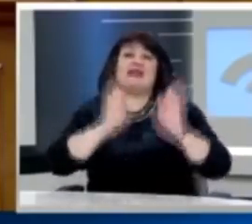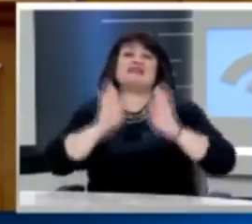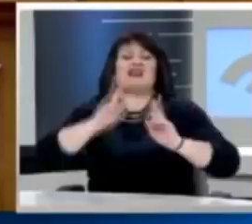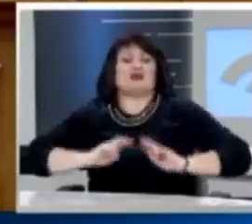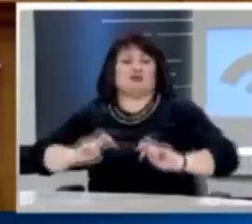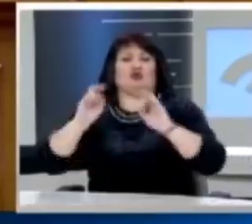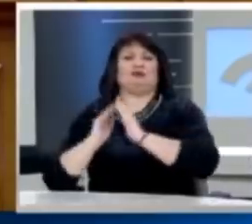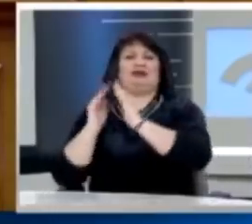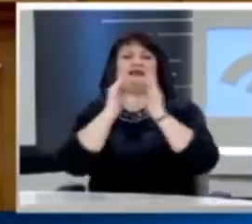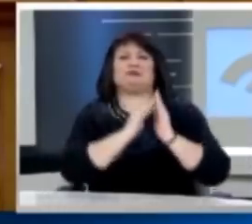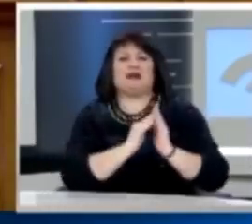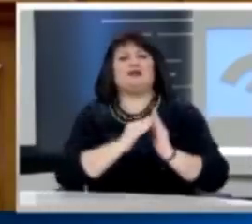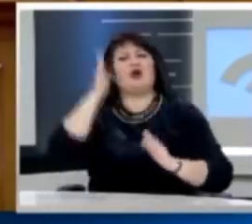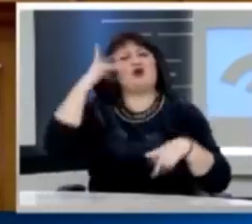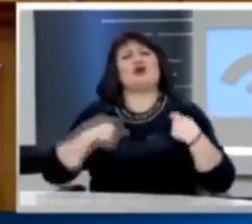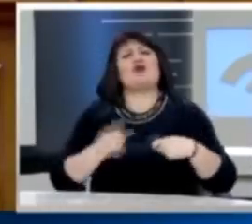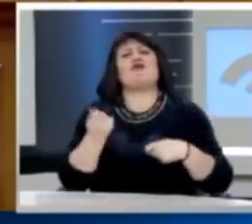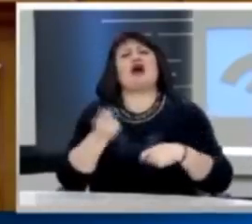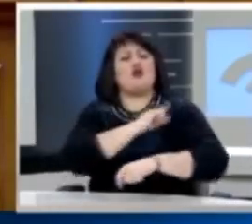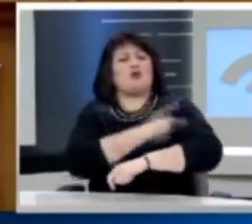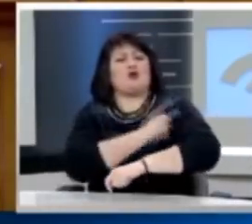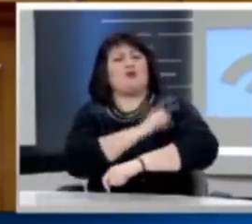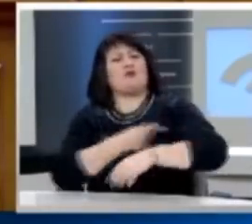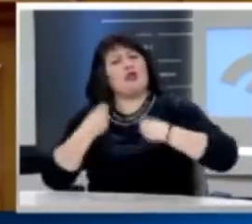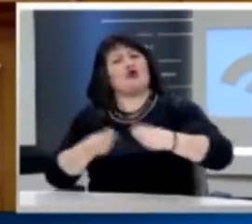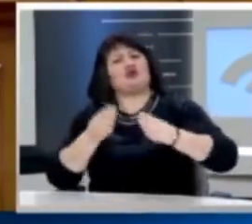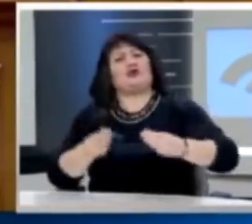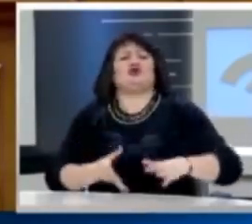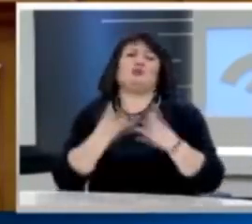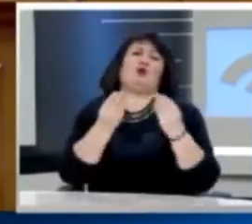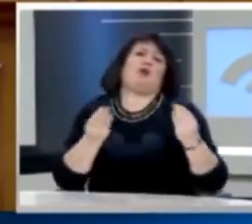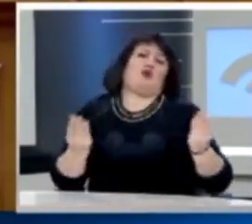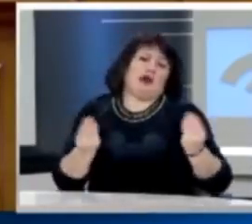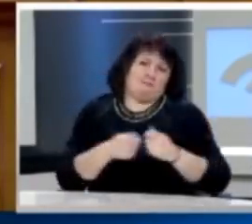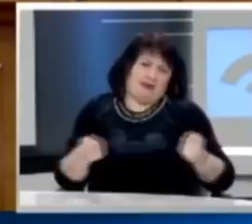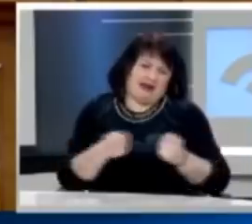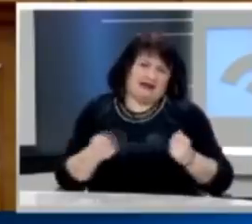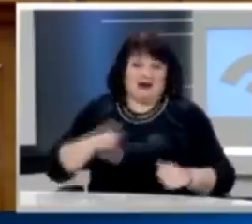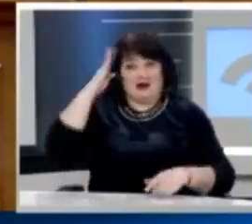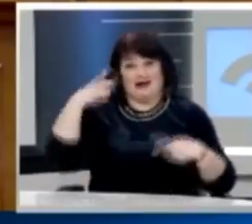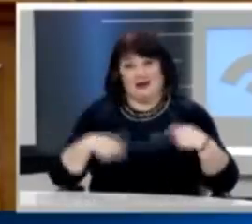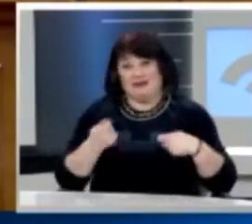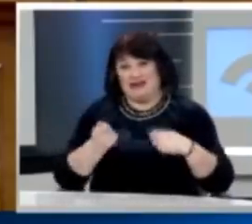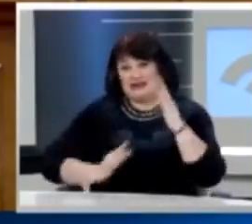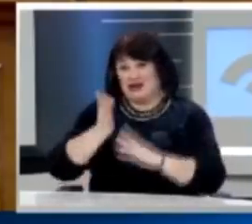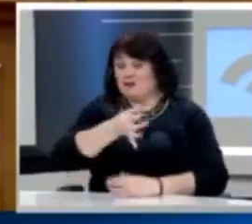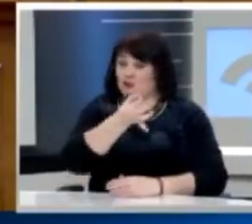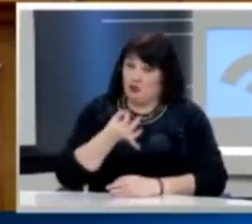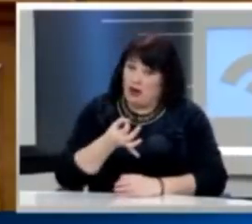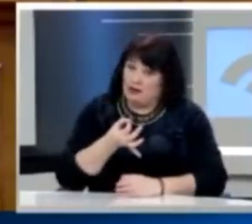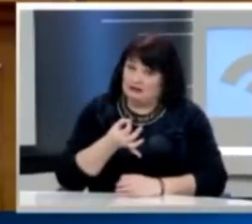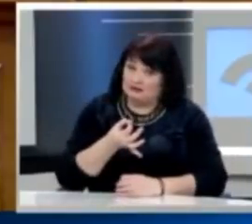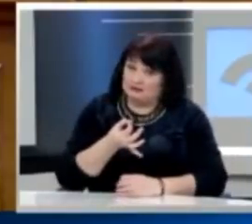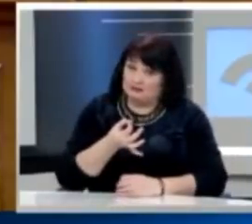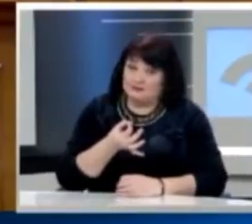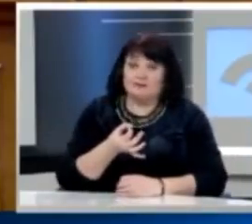νέα προνόμια προς το μεγάλο κεφάλαιο και τόσα άλλα. Η περιβόητη καπιταλιστική ανάπτυξη στην